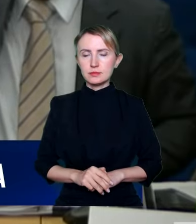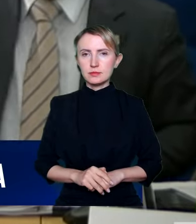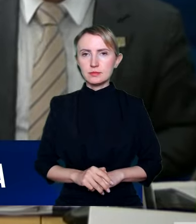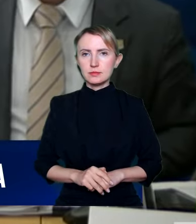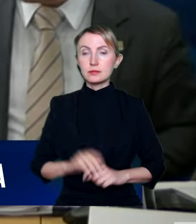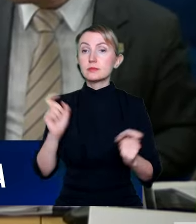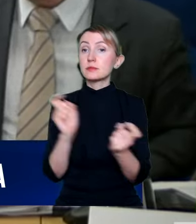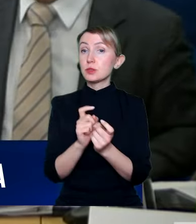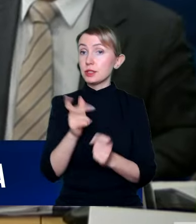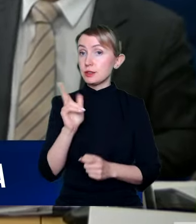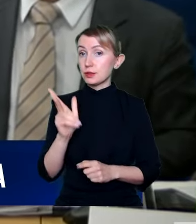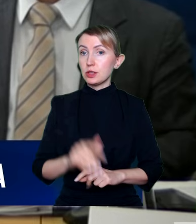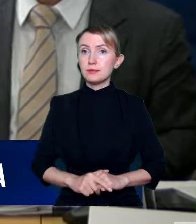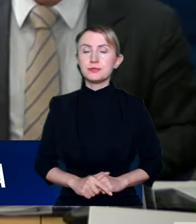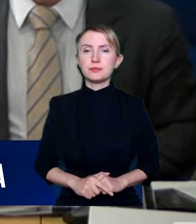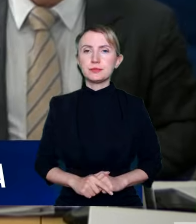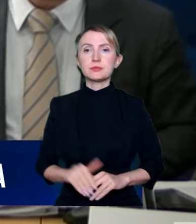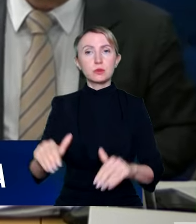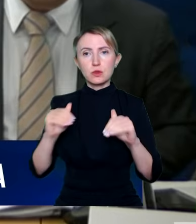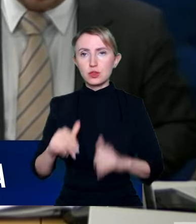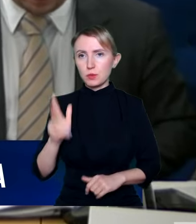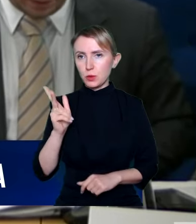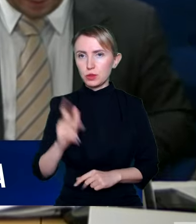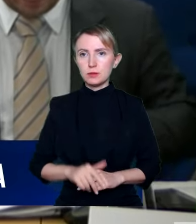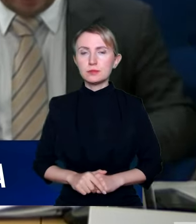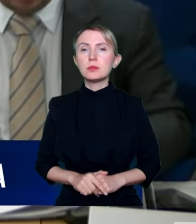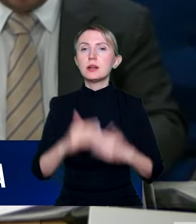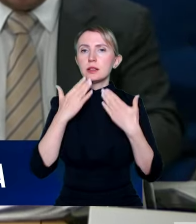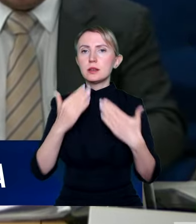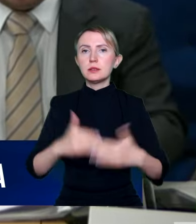Kto jest przeciw? Kto się wstrzymał? Dziękuję.